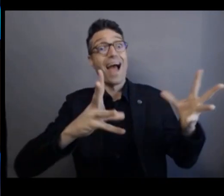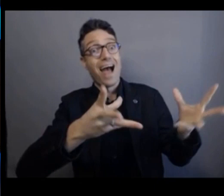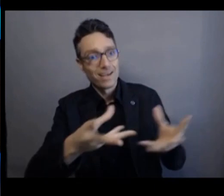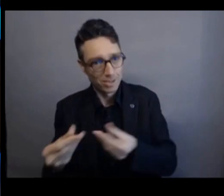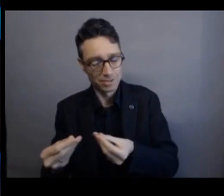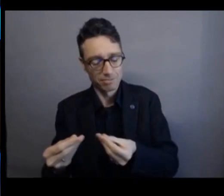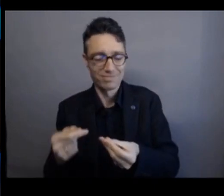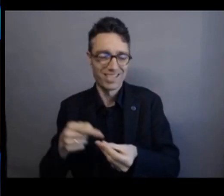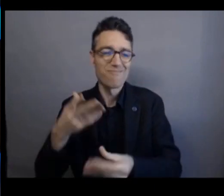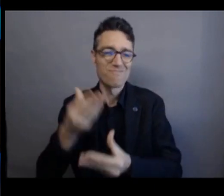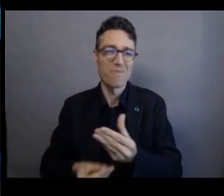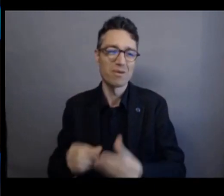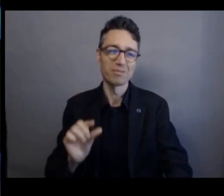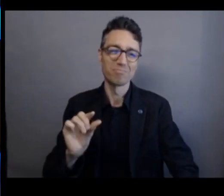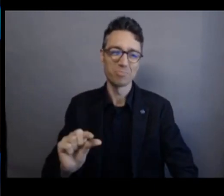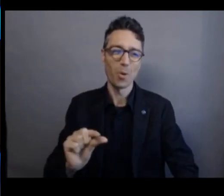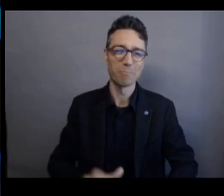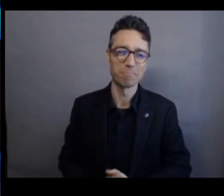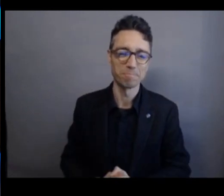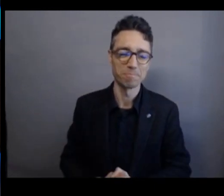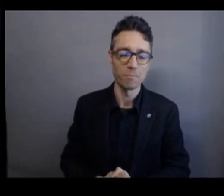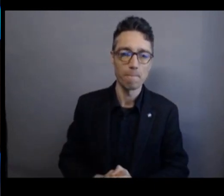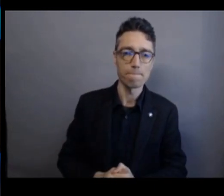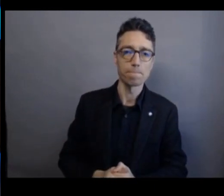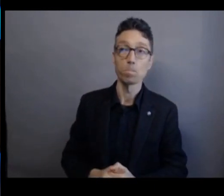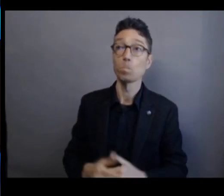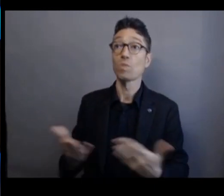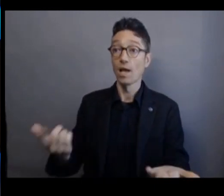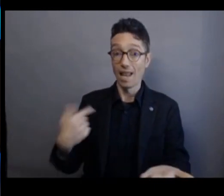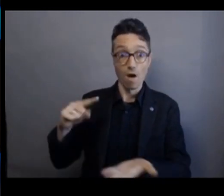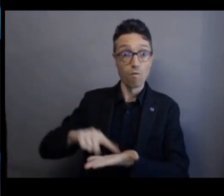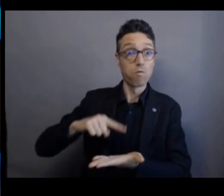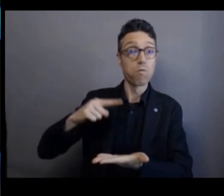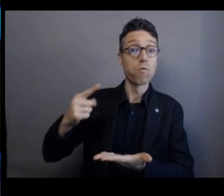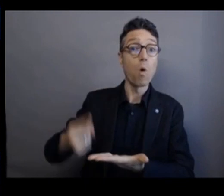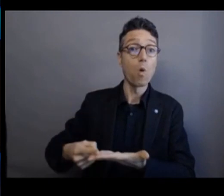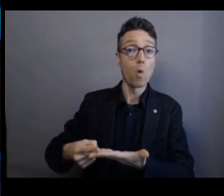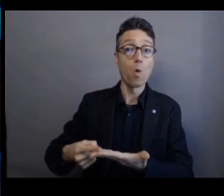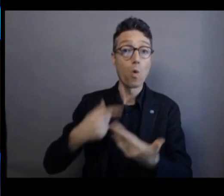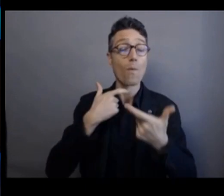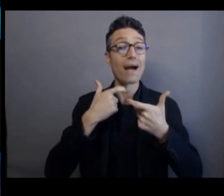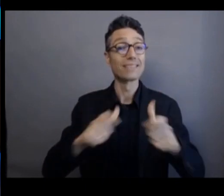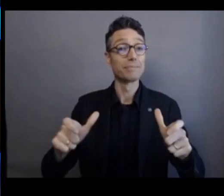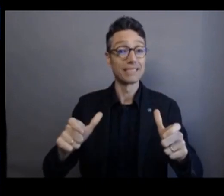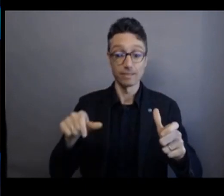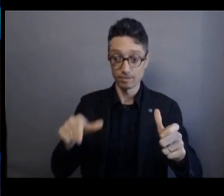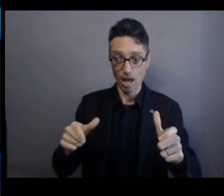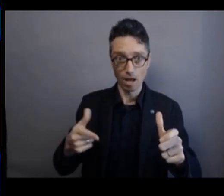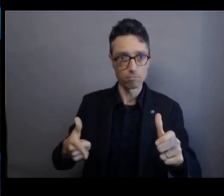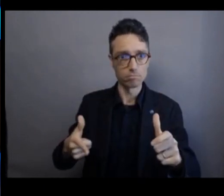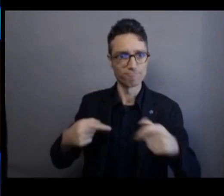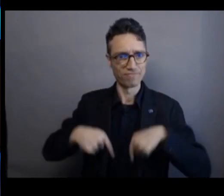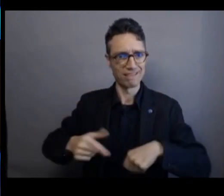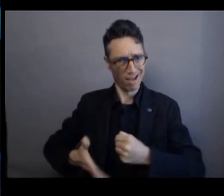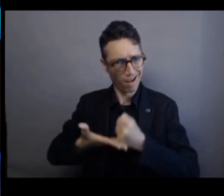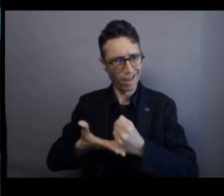Fonds territorial d'accessibilité, c'est une nouvelle aide publique, une nouvelle aide de l'État pour